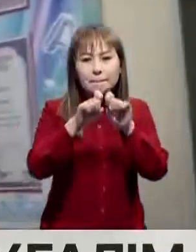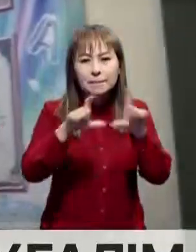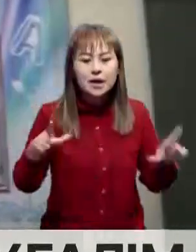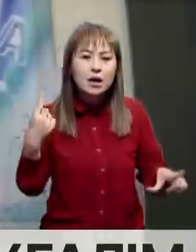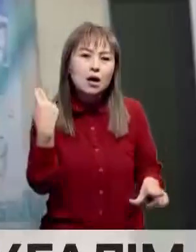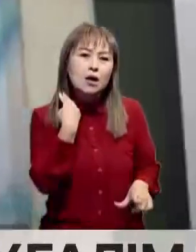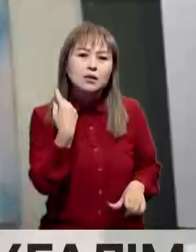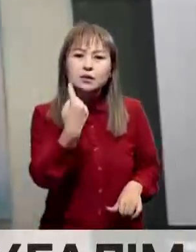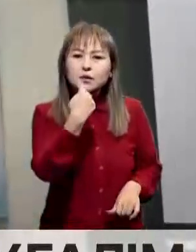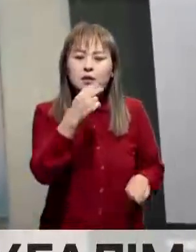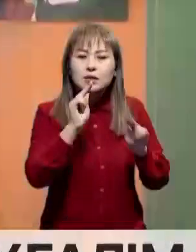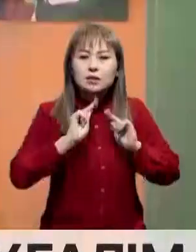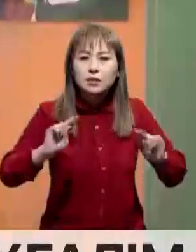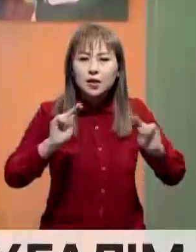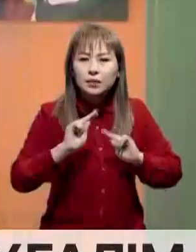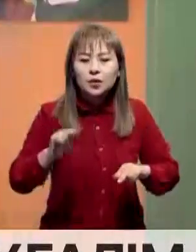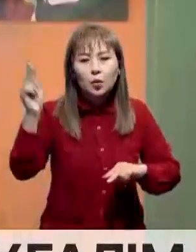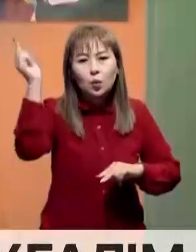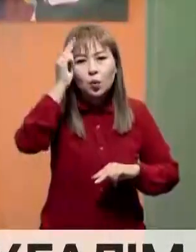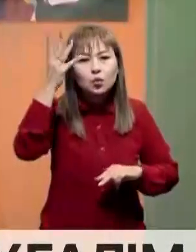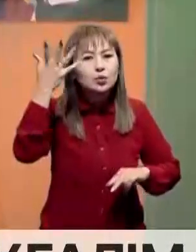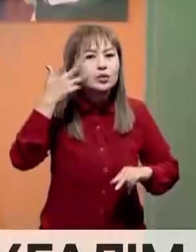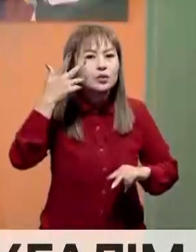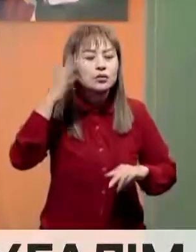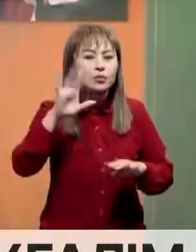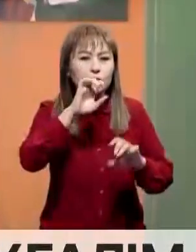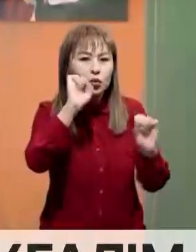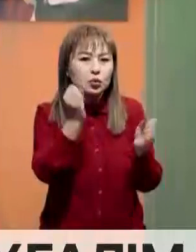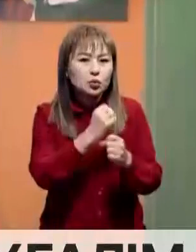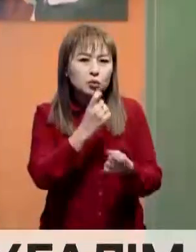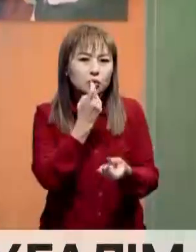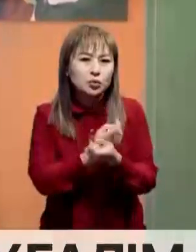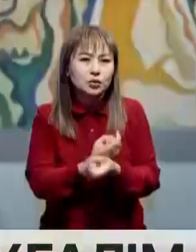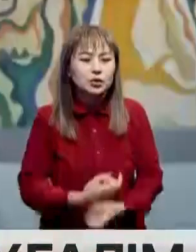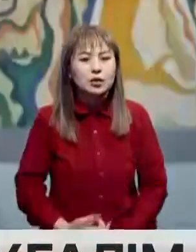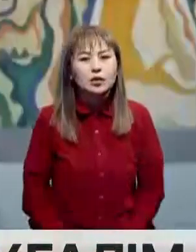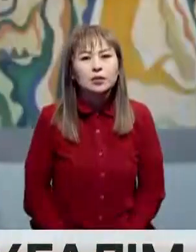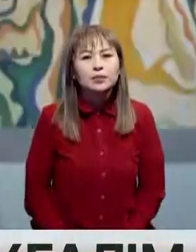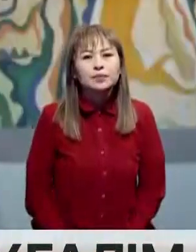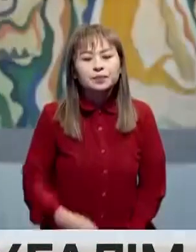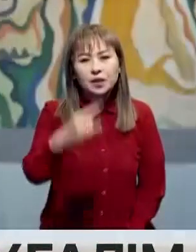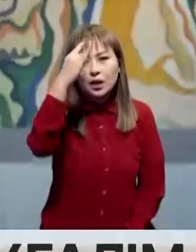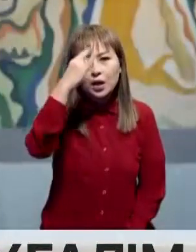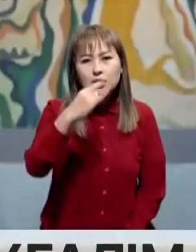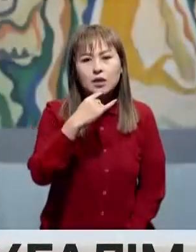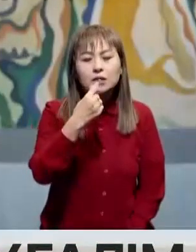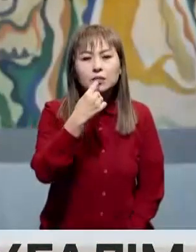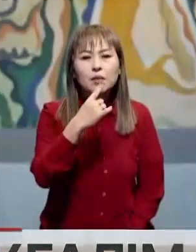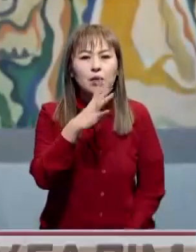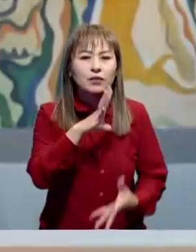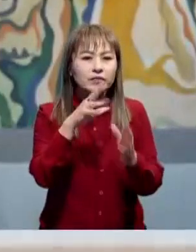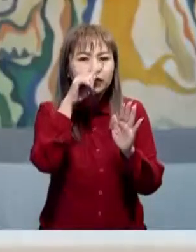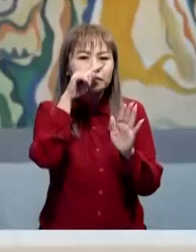тілінен сабақ береді. Әріптестері оның оқушы кезден алғыр болғанын айтады. Қазақ тілімен о кезде терең